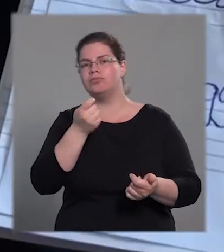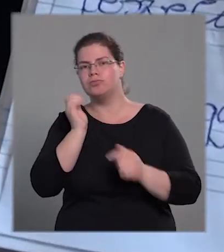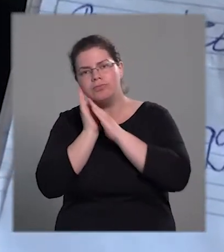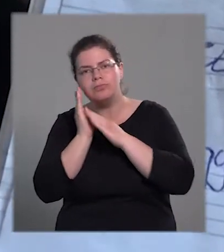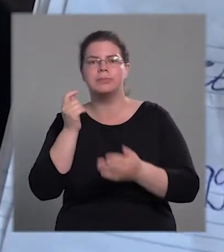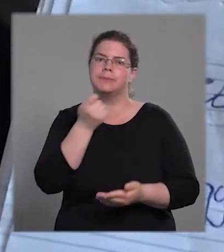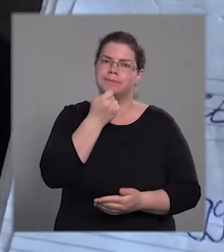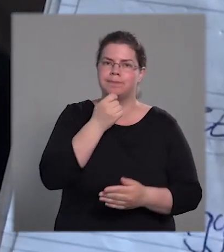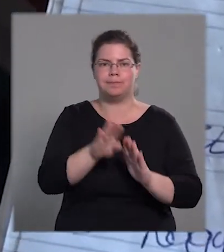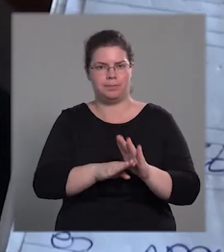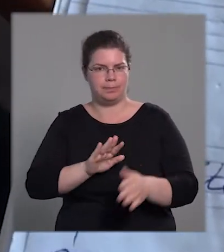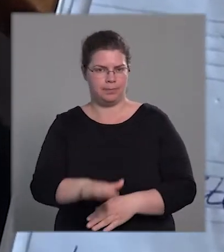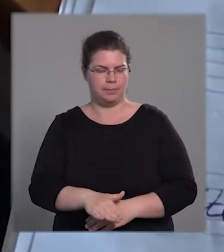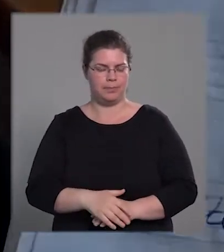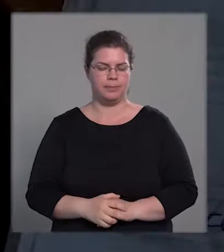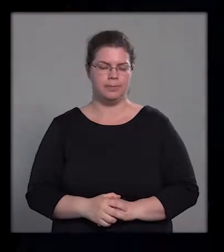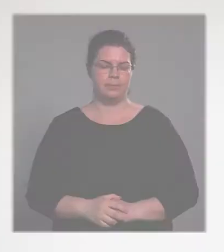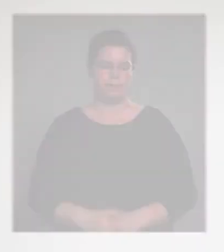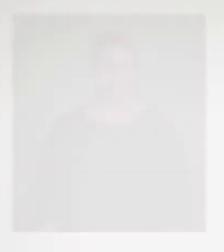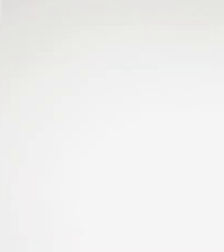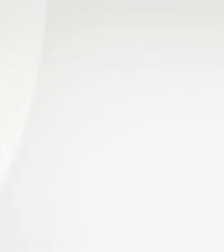a programokra.